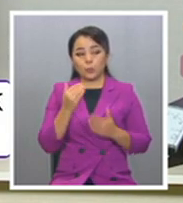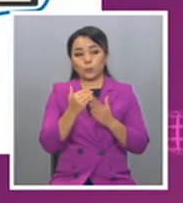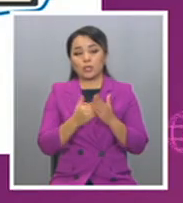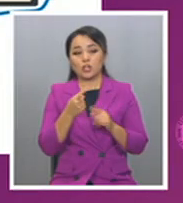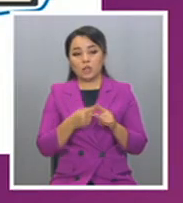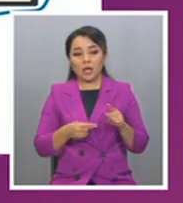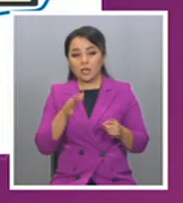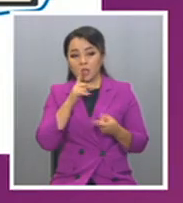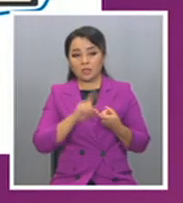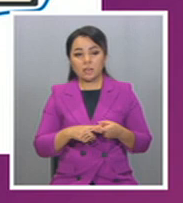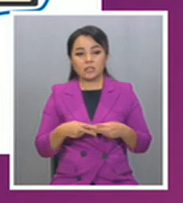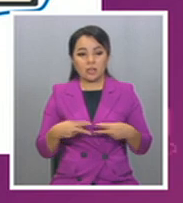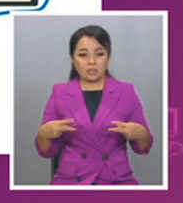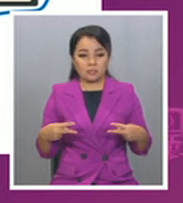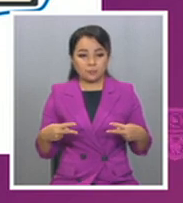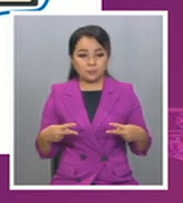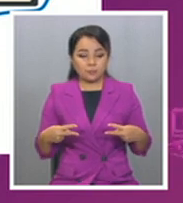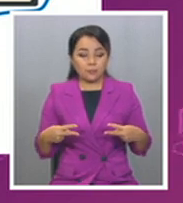уақытта. Бізде